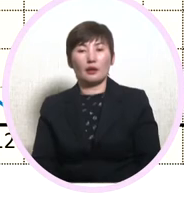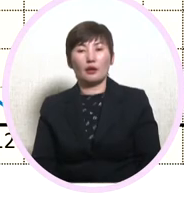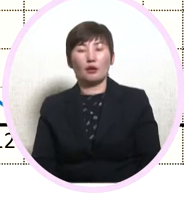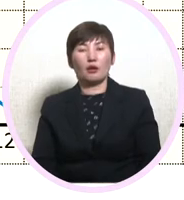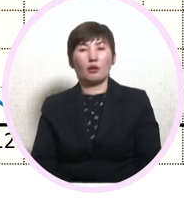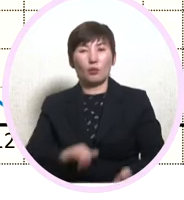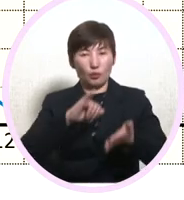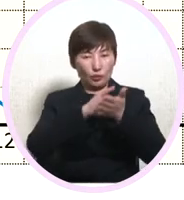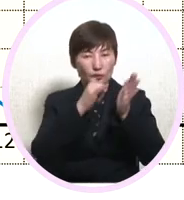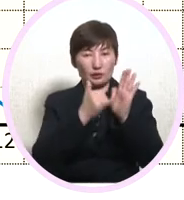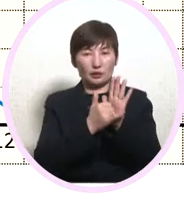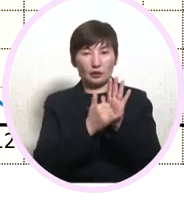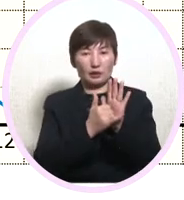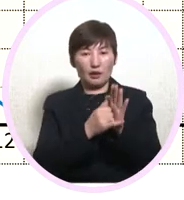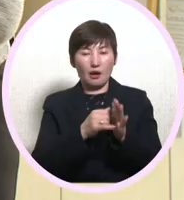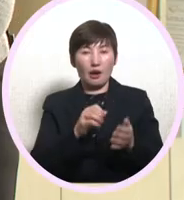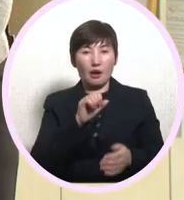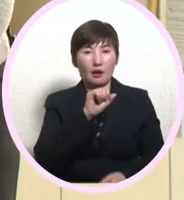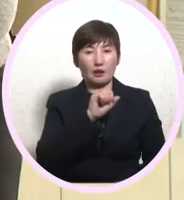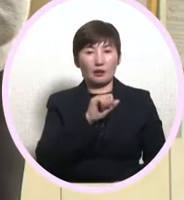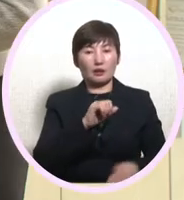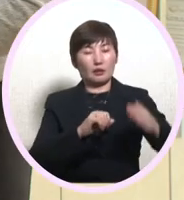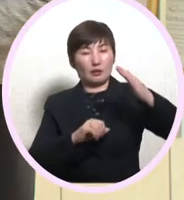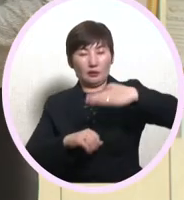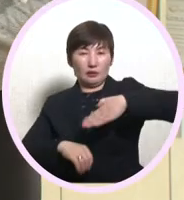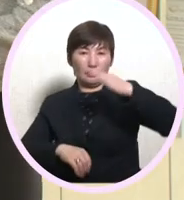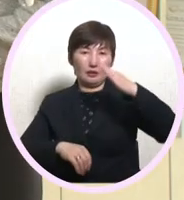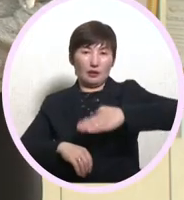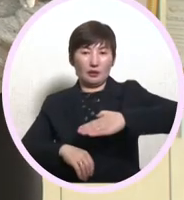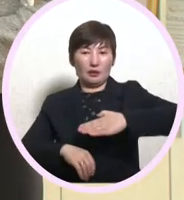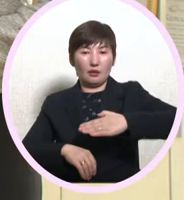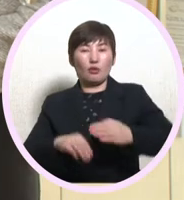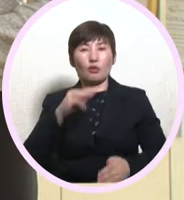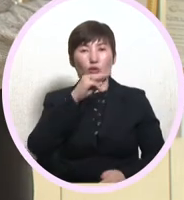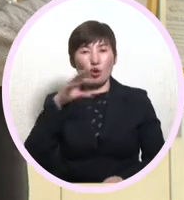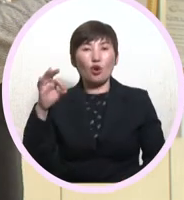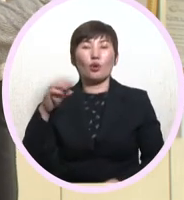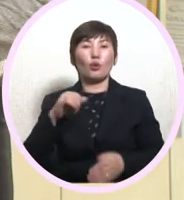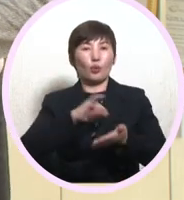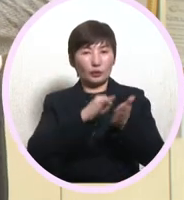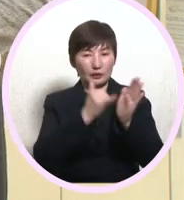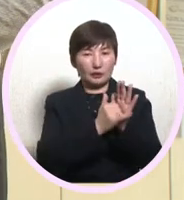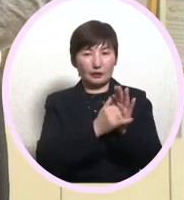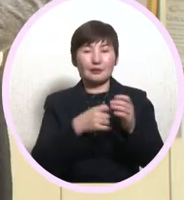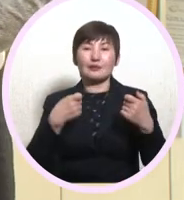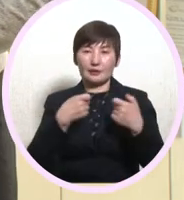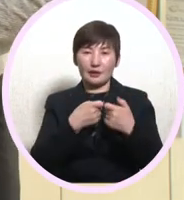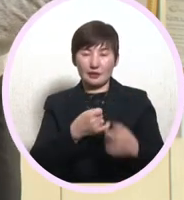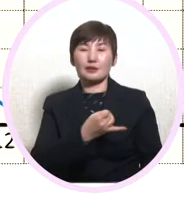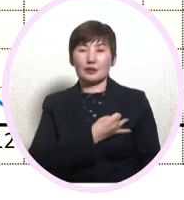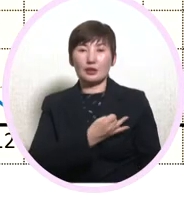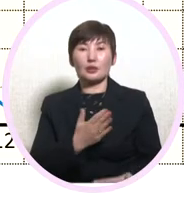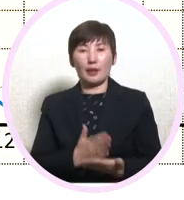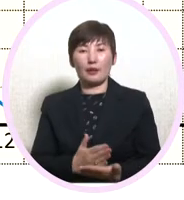утгууд манай хурдтал налалтын тоон утгууд хүүхдүүдийнхтэй таарч байгаа гэж итгэж